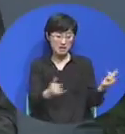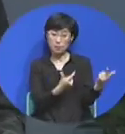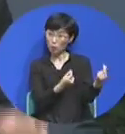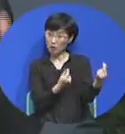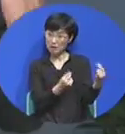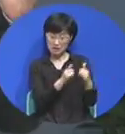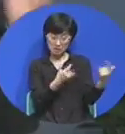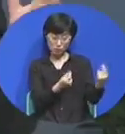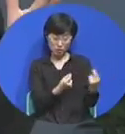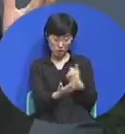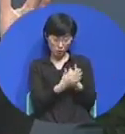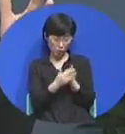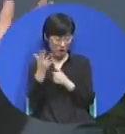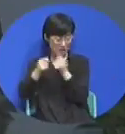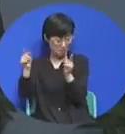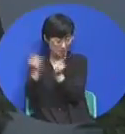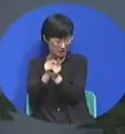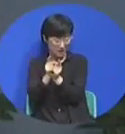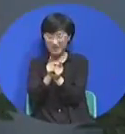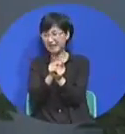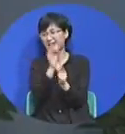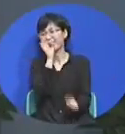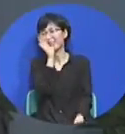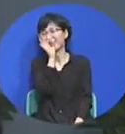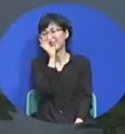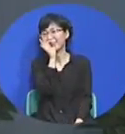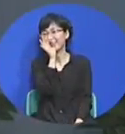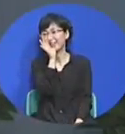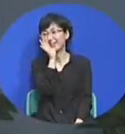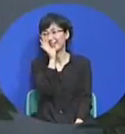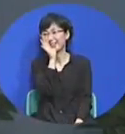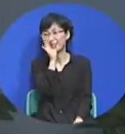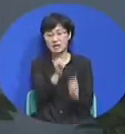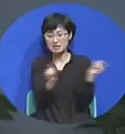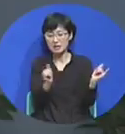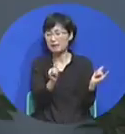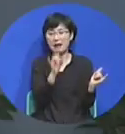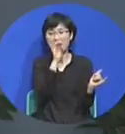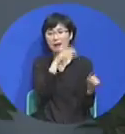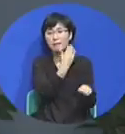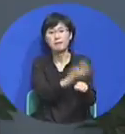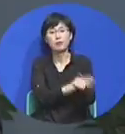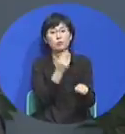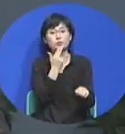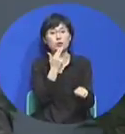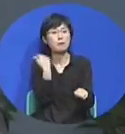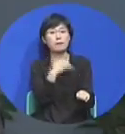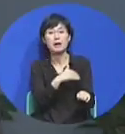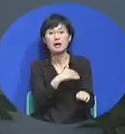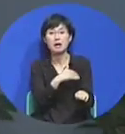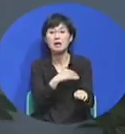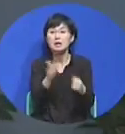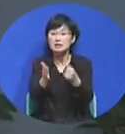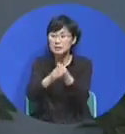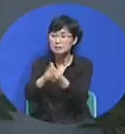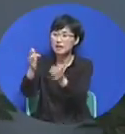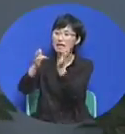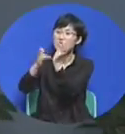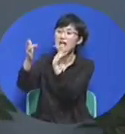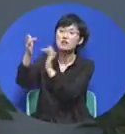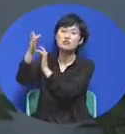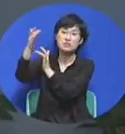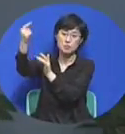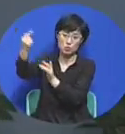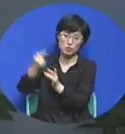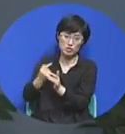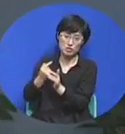때문에 우리와 다른 하나님의 사람을 보내신 겁니다. People who are sinners just like us cannot open up that way. That's why God sent us